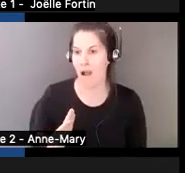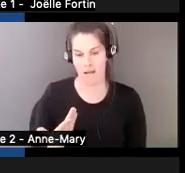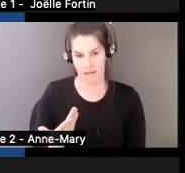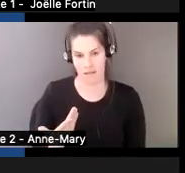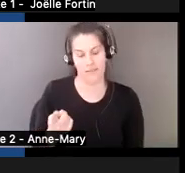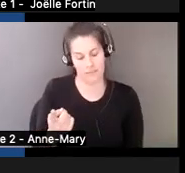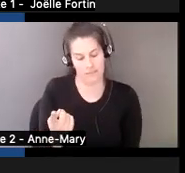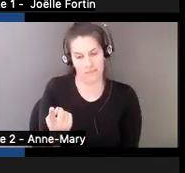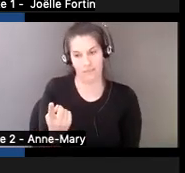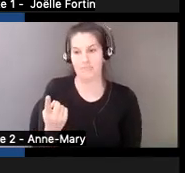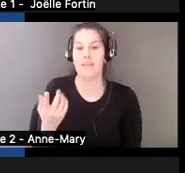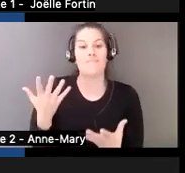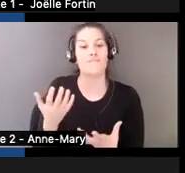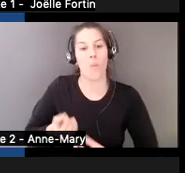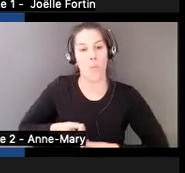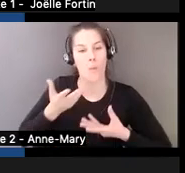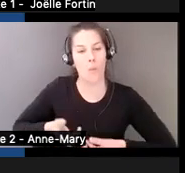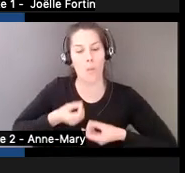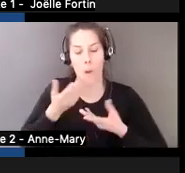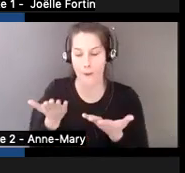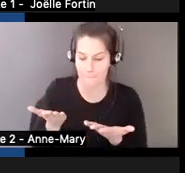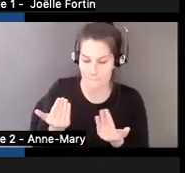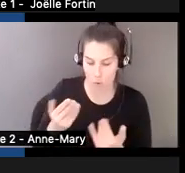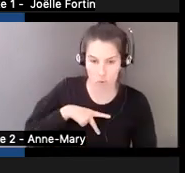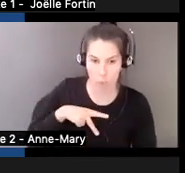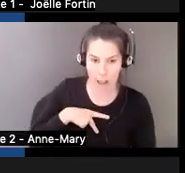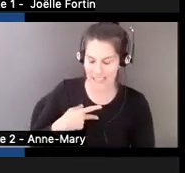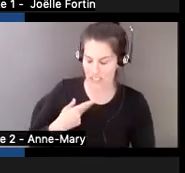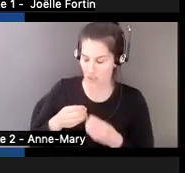besoins insatisfaits de ma part, c'est que je perds le